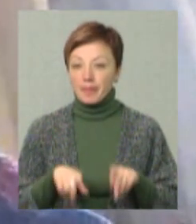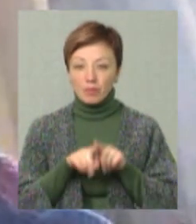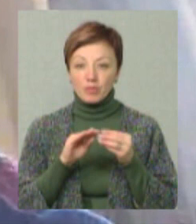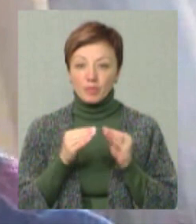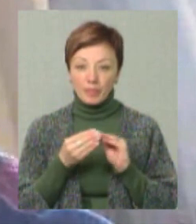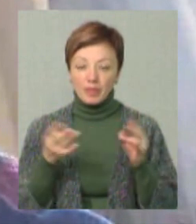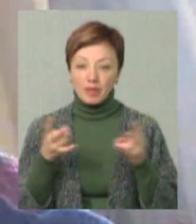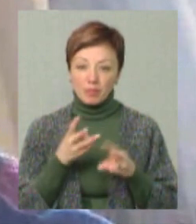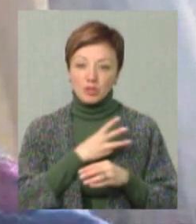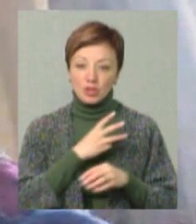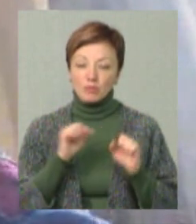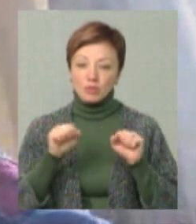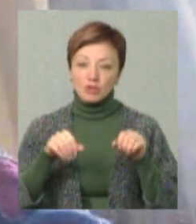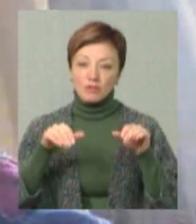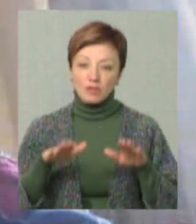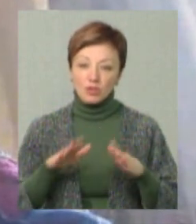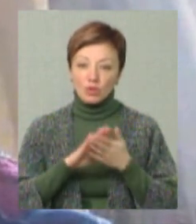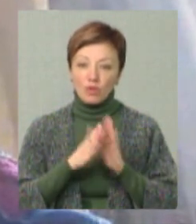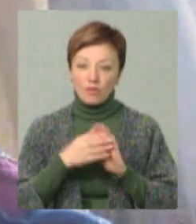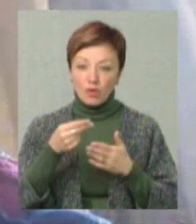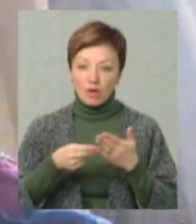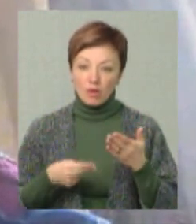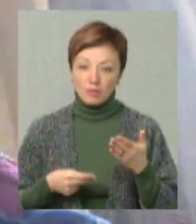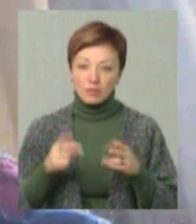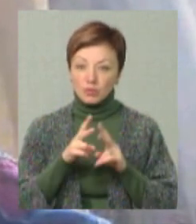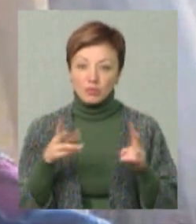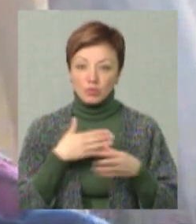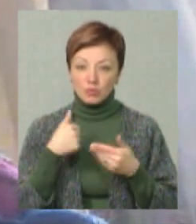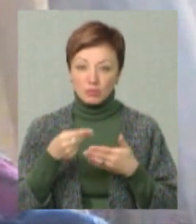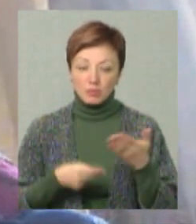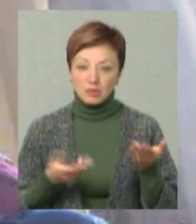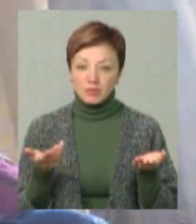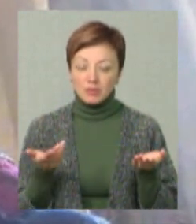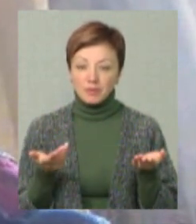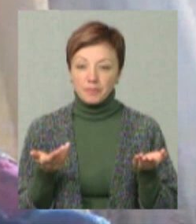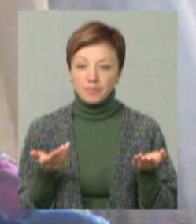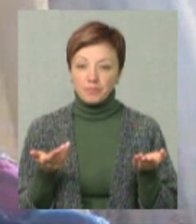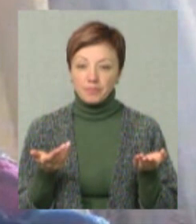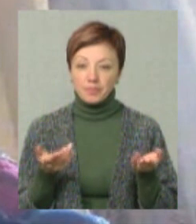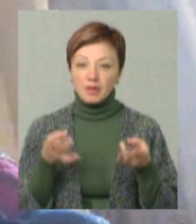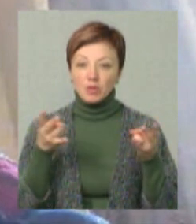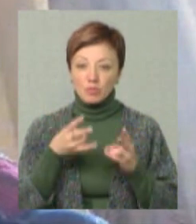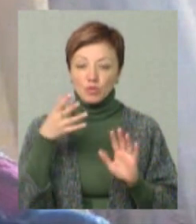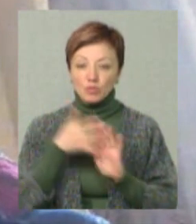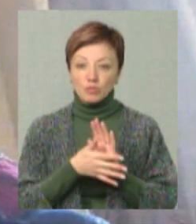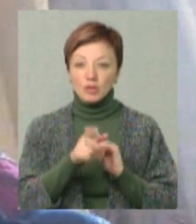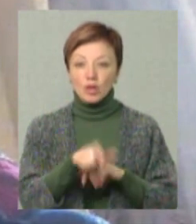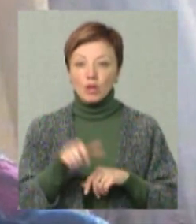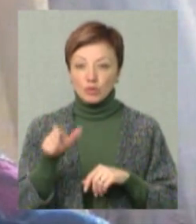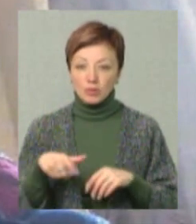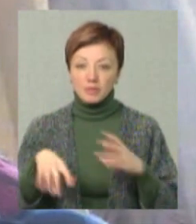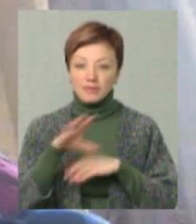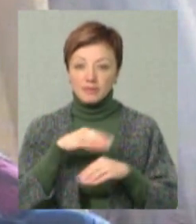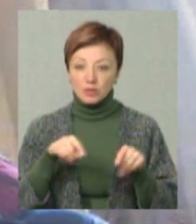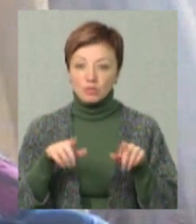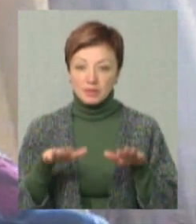Таку проблему теж при бажанні можна вирішити договорами, котрі ніхто не хоче підписувати. І якось потрібно розуміти людям, що